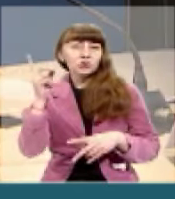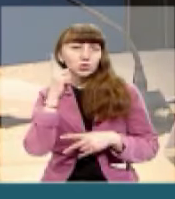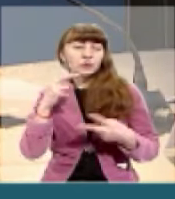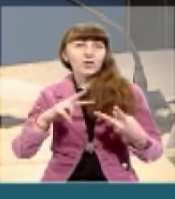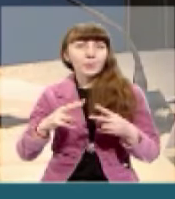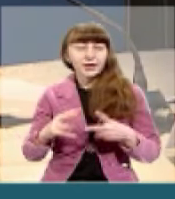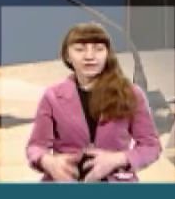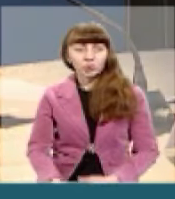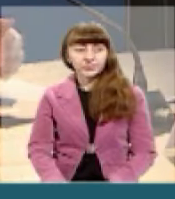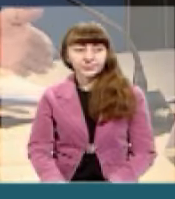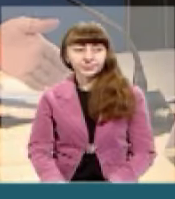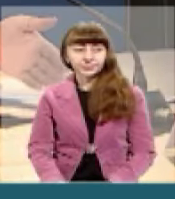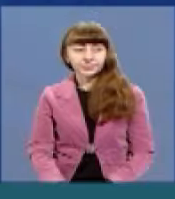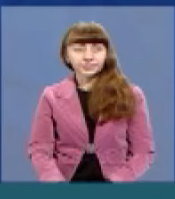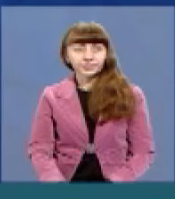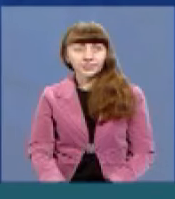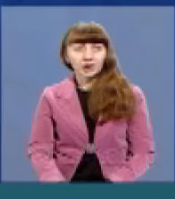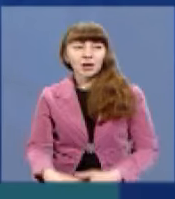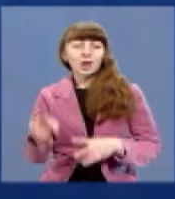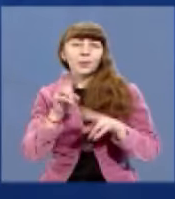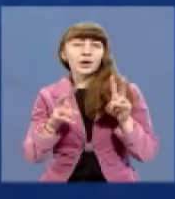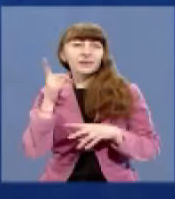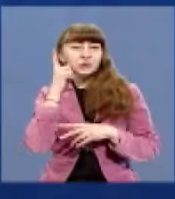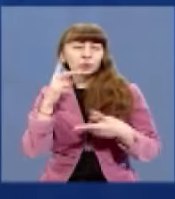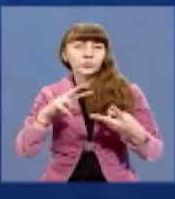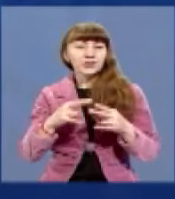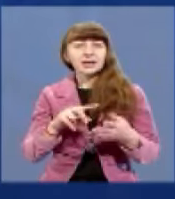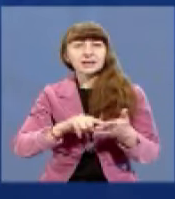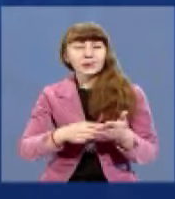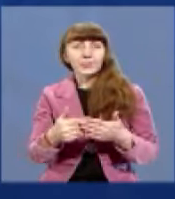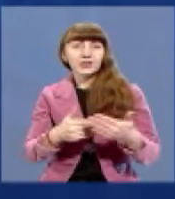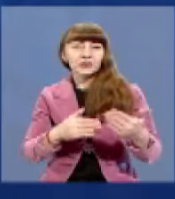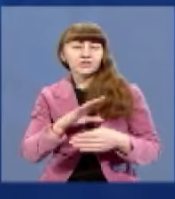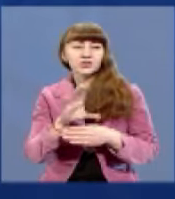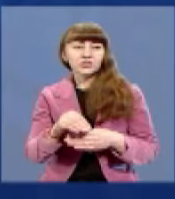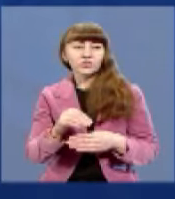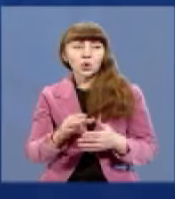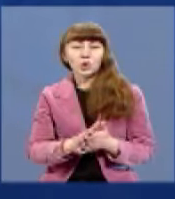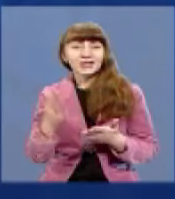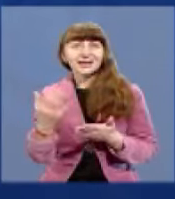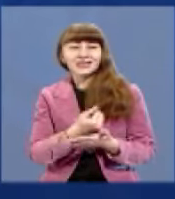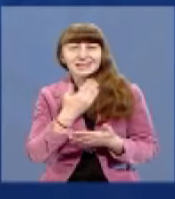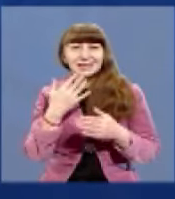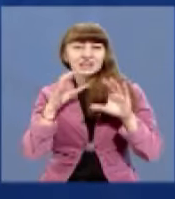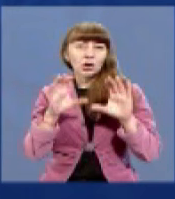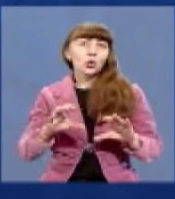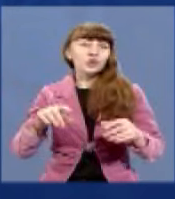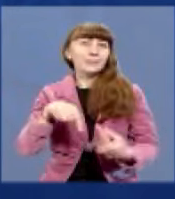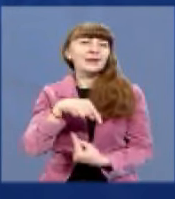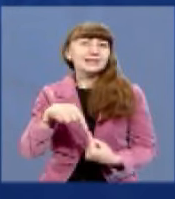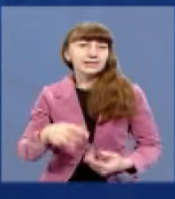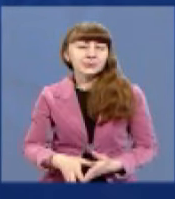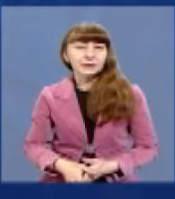специалисты разъяснили на специальном брифинге. Проверка мобильных переводов нацелена прежде всего на вывод из тени незаконной предпринимательской